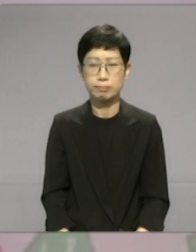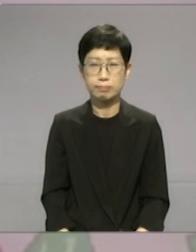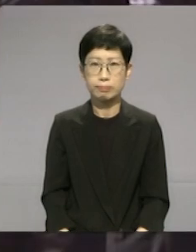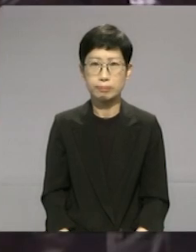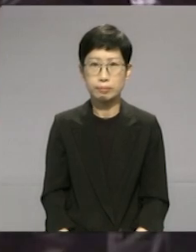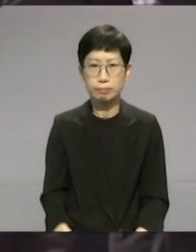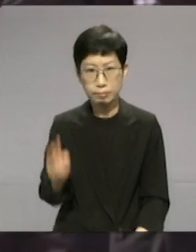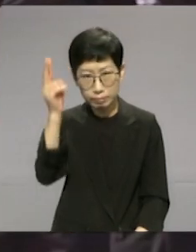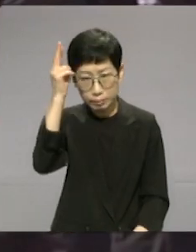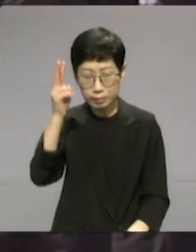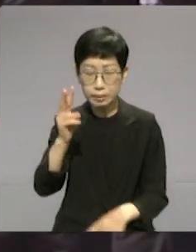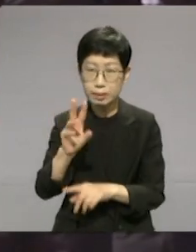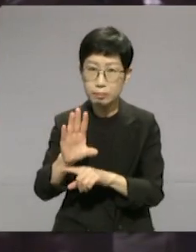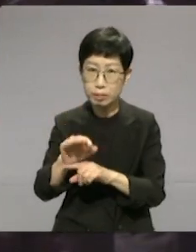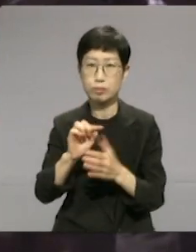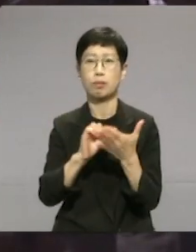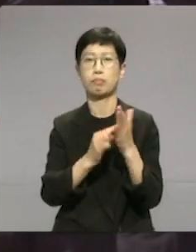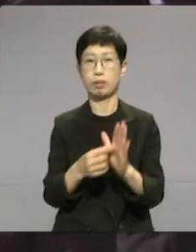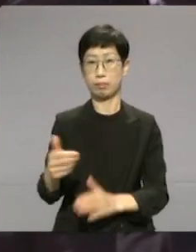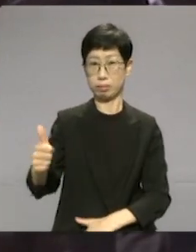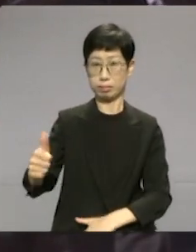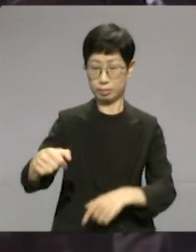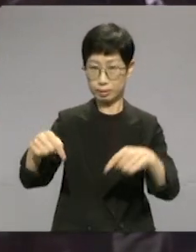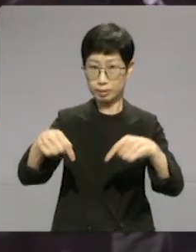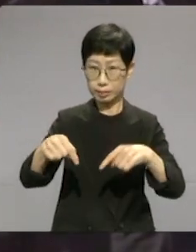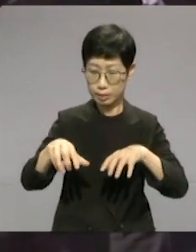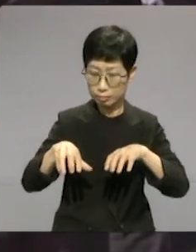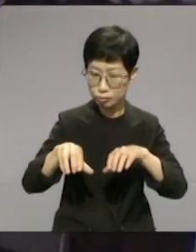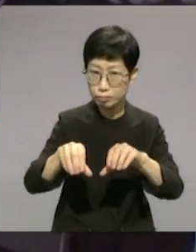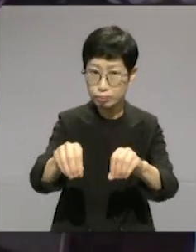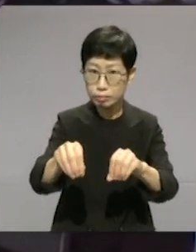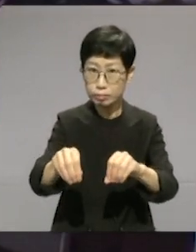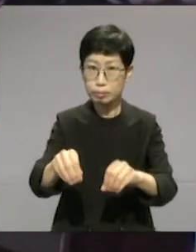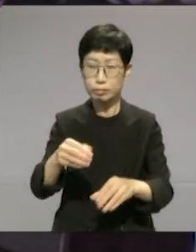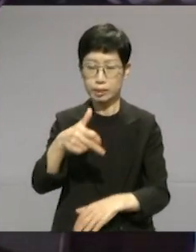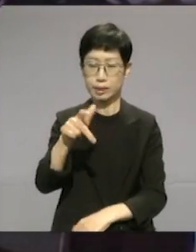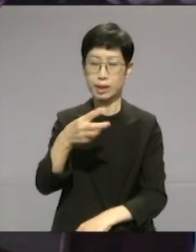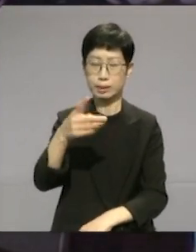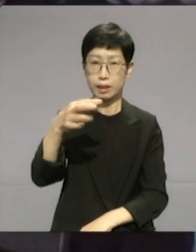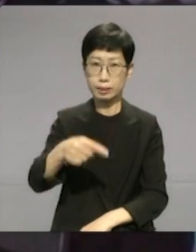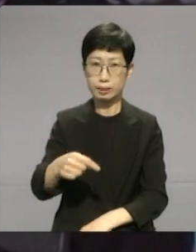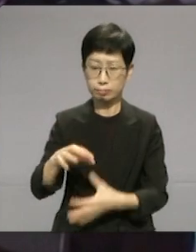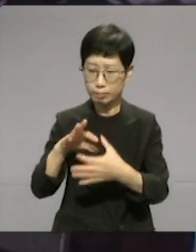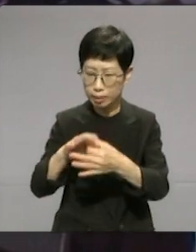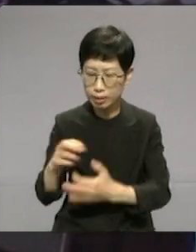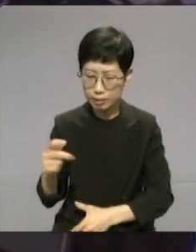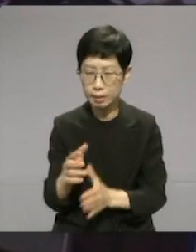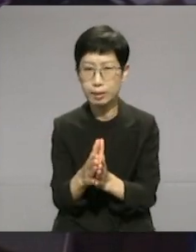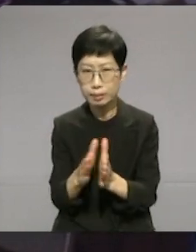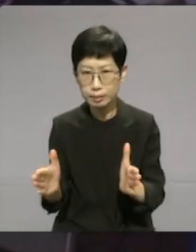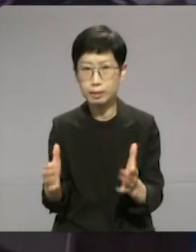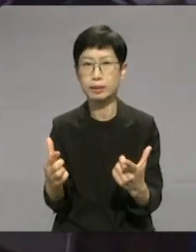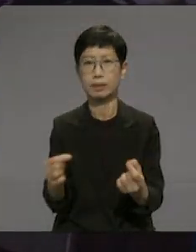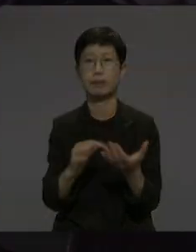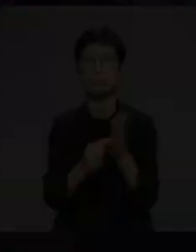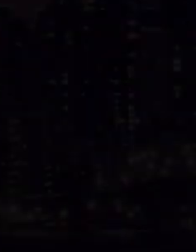아라비아 방송은 신하가 휴전 협상을 중재하는 카타르 치과도 접촉을 재개했다고 보도했습니다